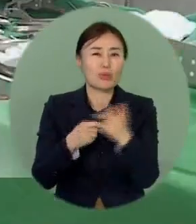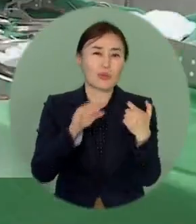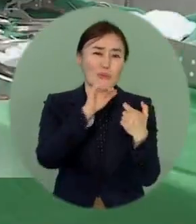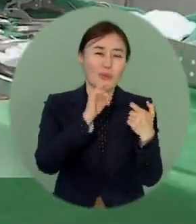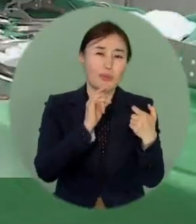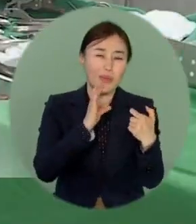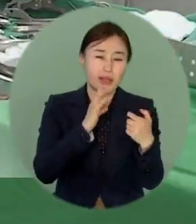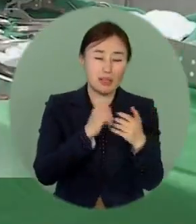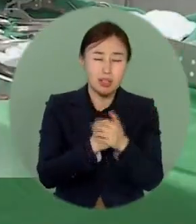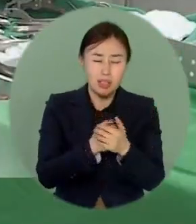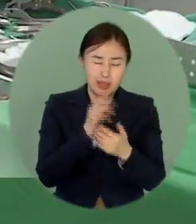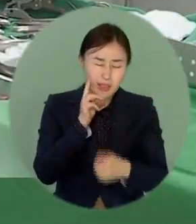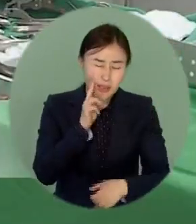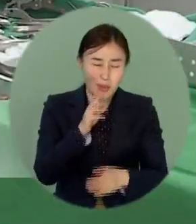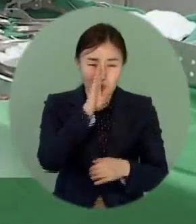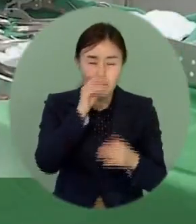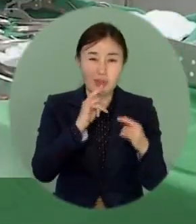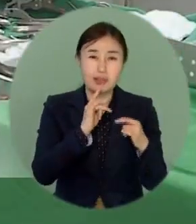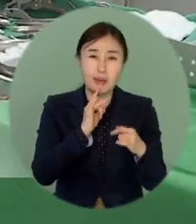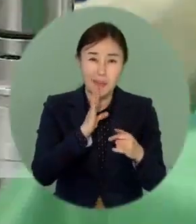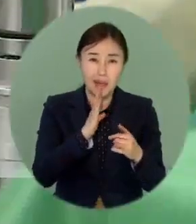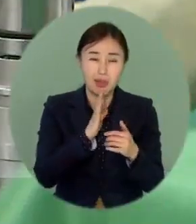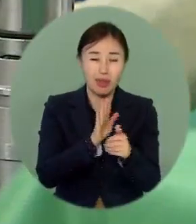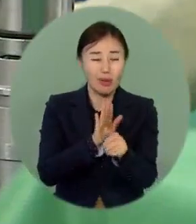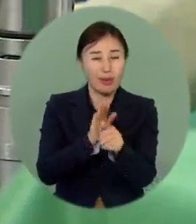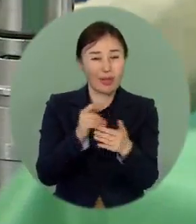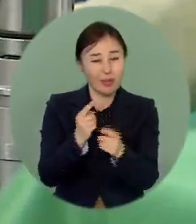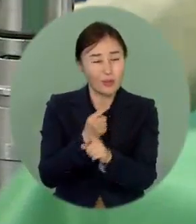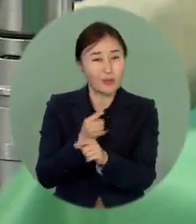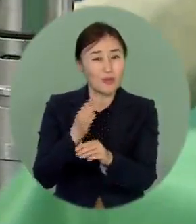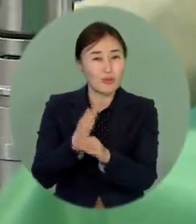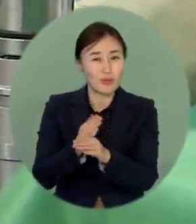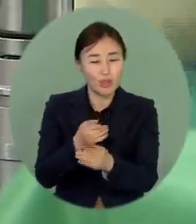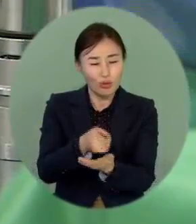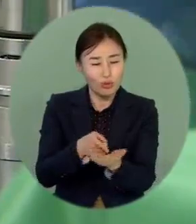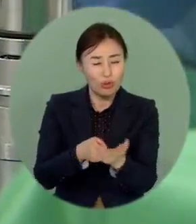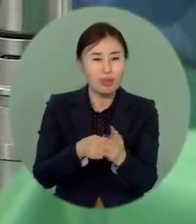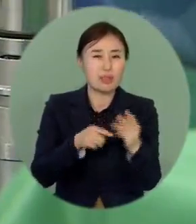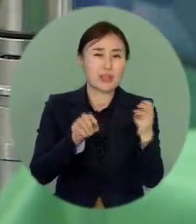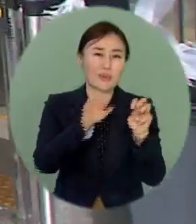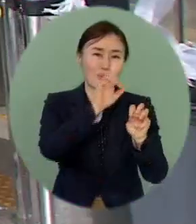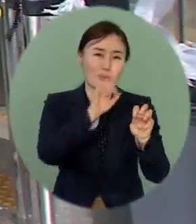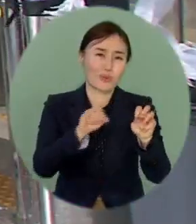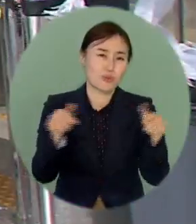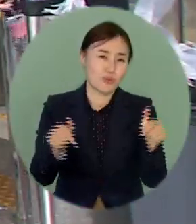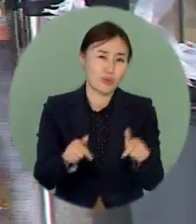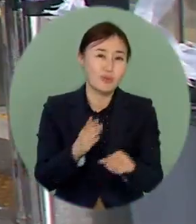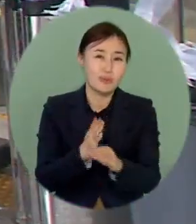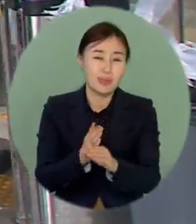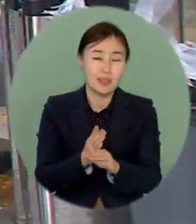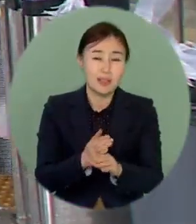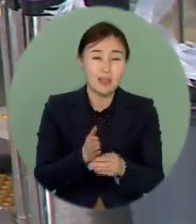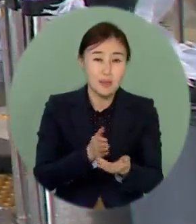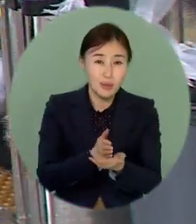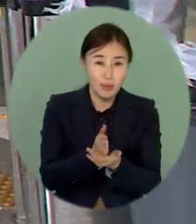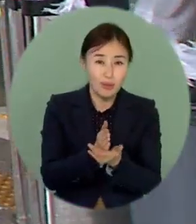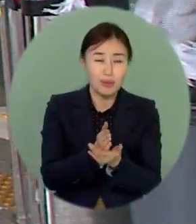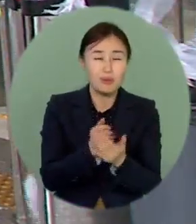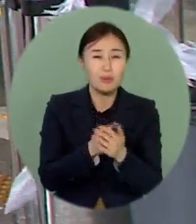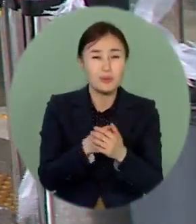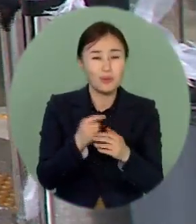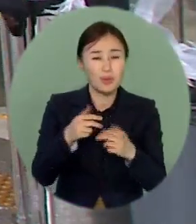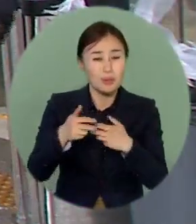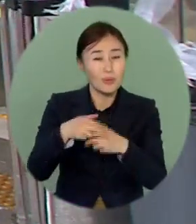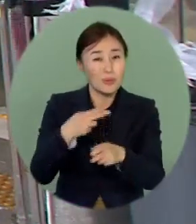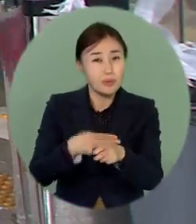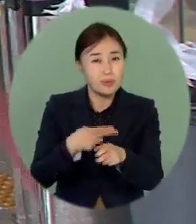응급 환자 위주로만 진행하면서 수술 건수도 평소보다 30%가량 줄었습니다. 전공의에 이어 의대 교수